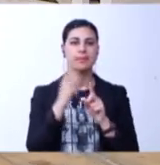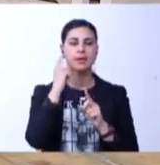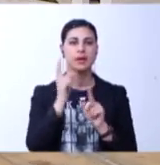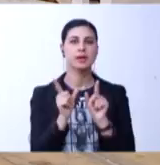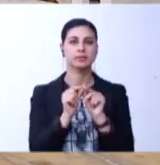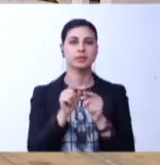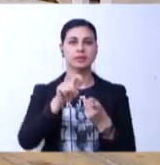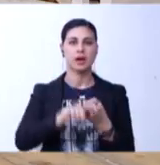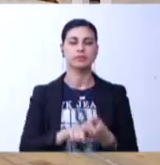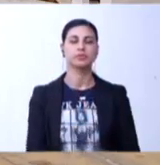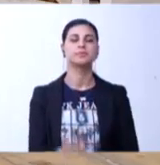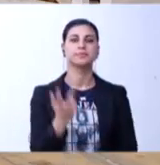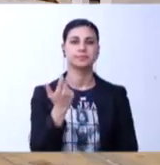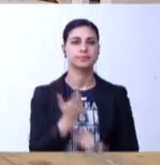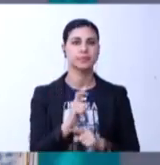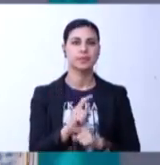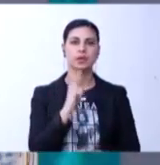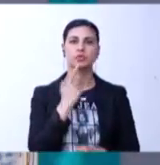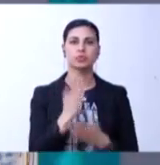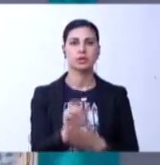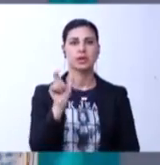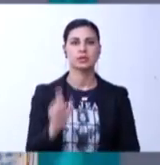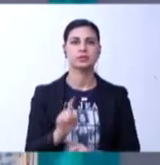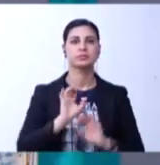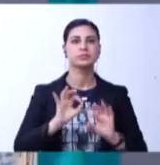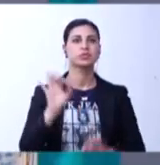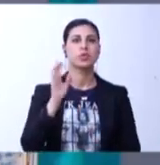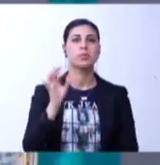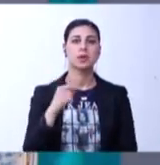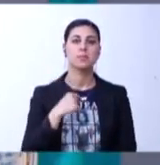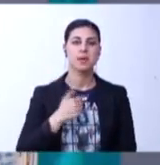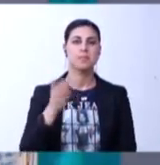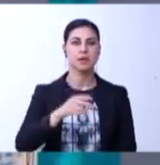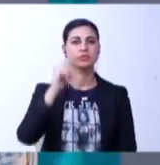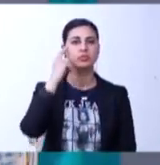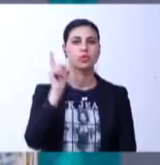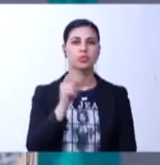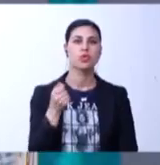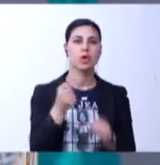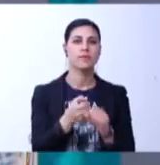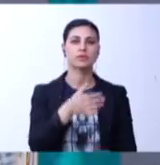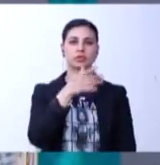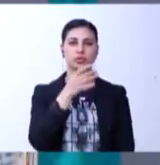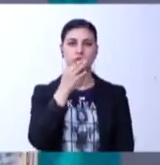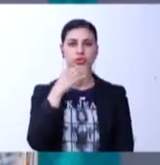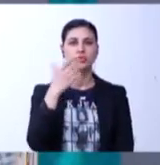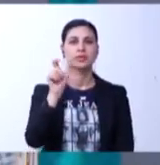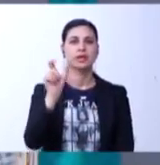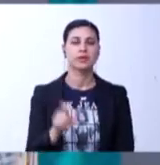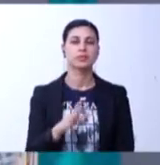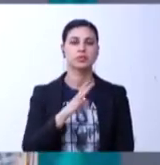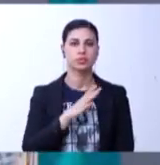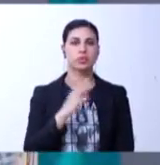აკავშირებს ერთმანეთთან? რესაკურველია, ესე ძალიან რთული არის პაციენტზე საუბარი, მაგრამ მე მაინც ვფიქრობ, რომ ავტოსაგზაო შემთხვევის შემდეგ